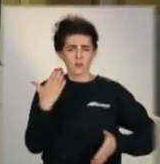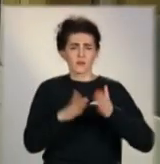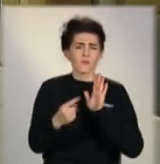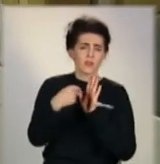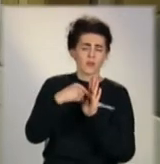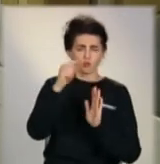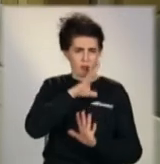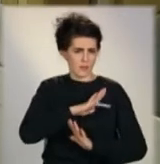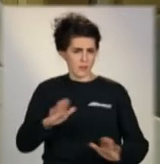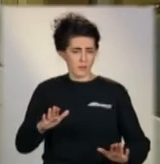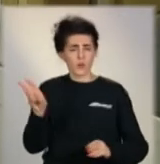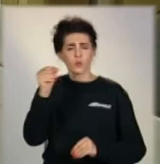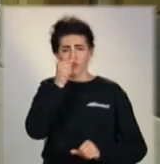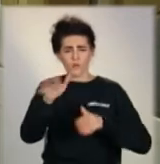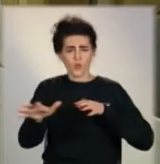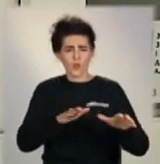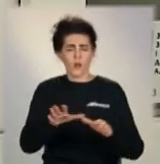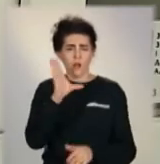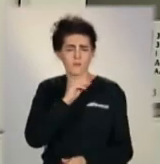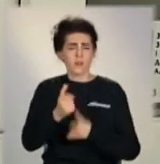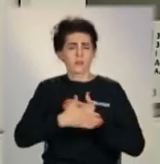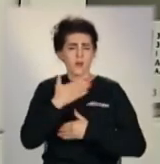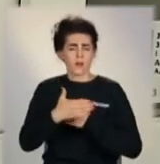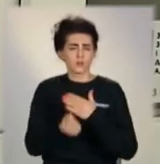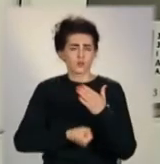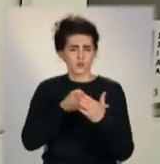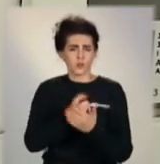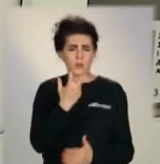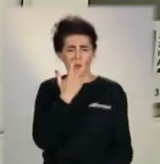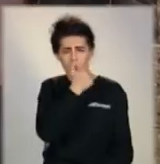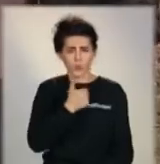надокучають. А шахраям за такі афери загрожує обмеження волі до